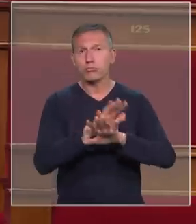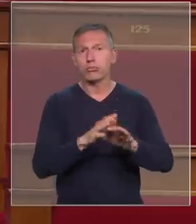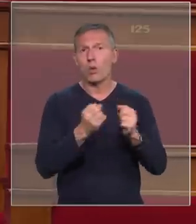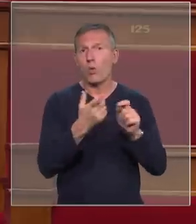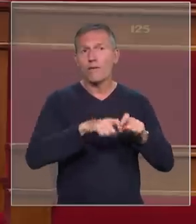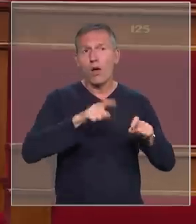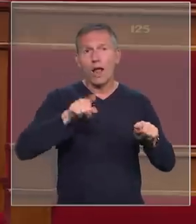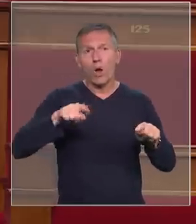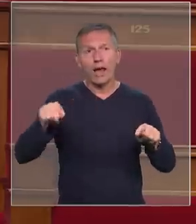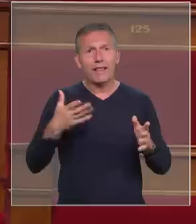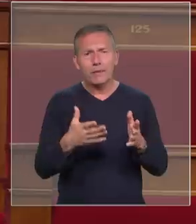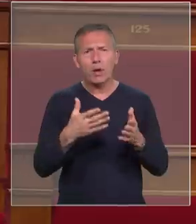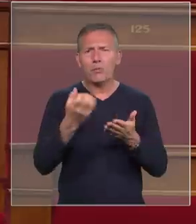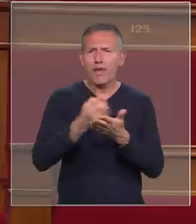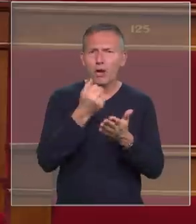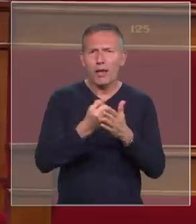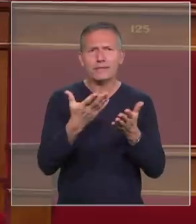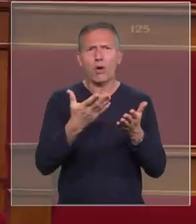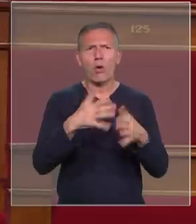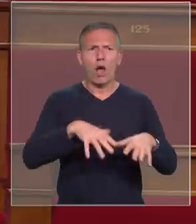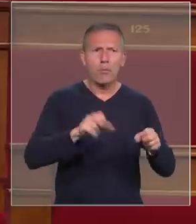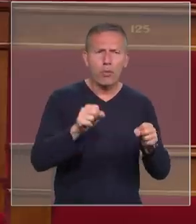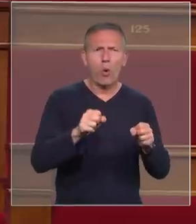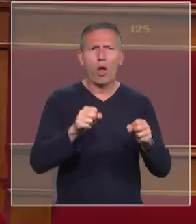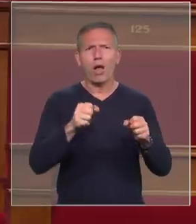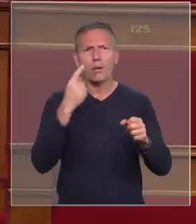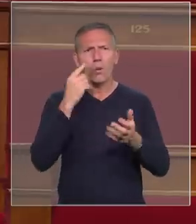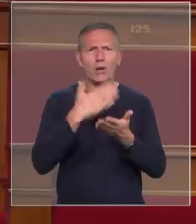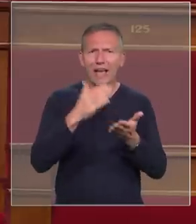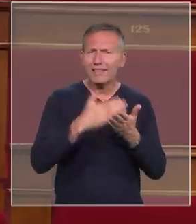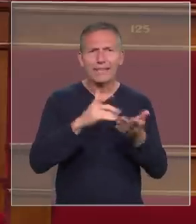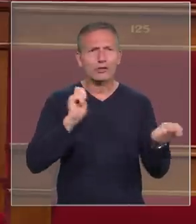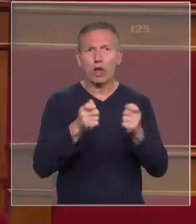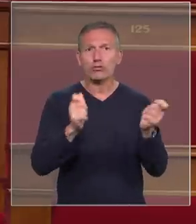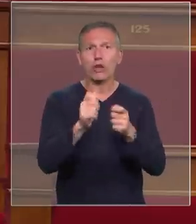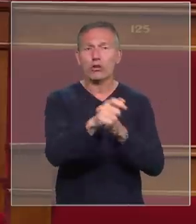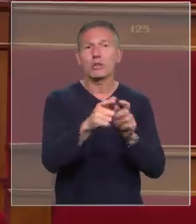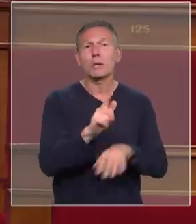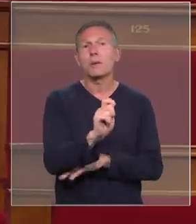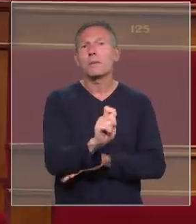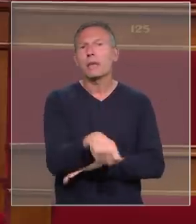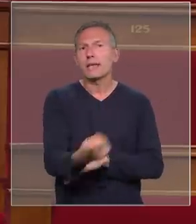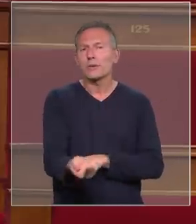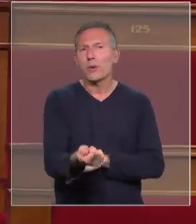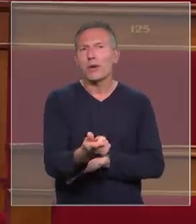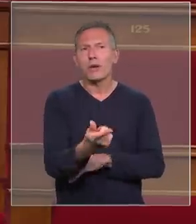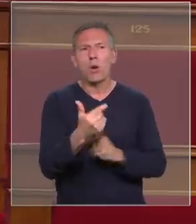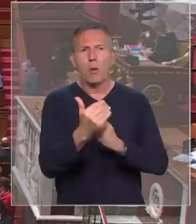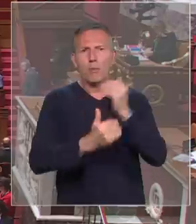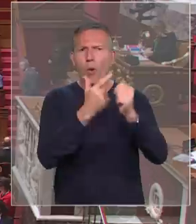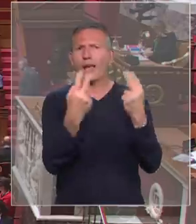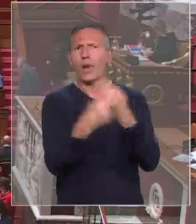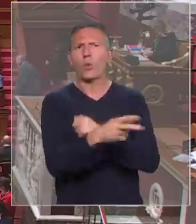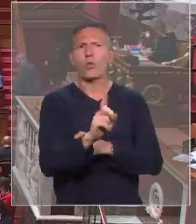algorithmes affectent notre accès à l'information, à l'emploi ou encore au crédit. Bien entendu, il ne s'agit pas d'entraver le progrès,